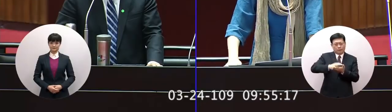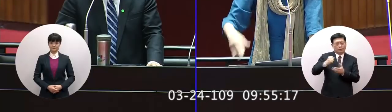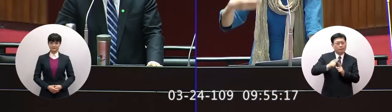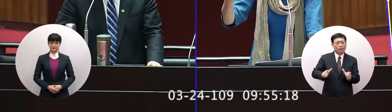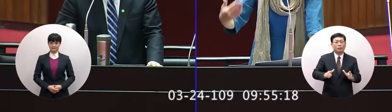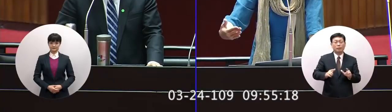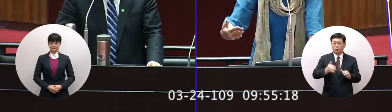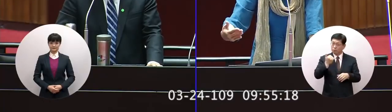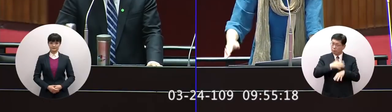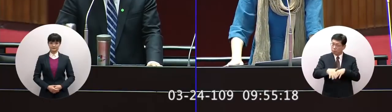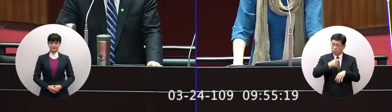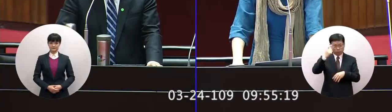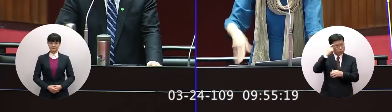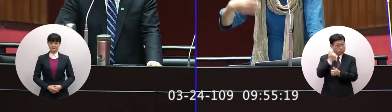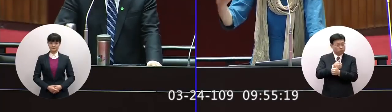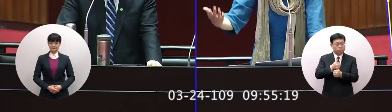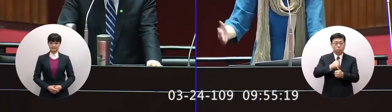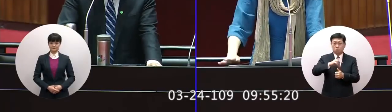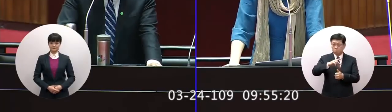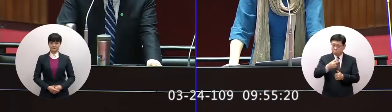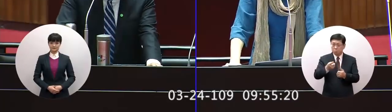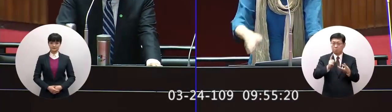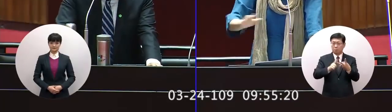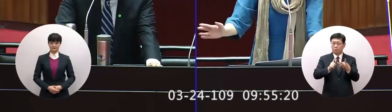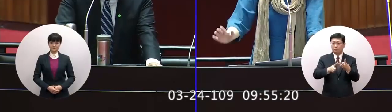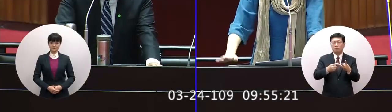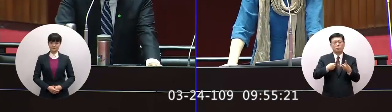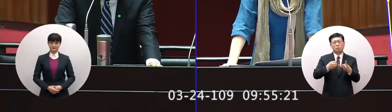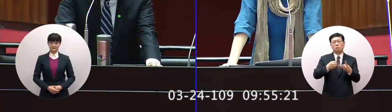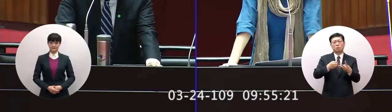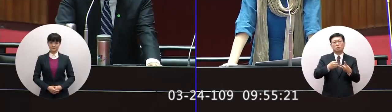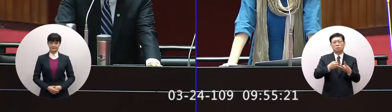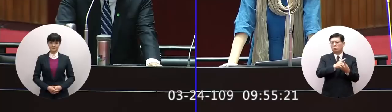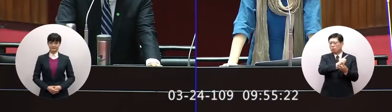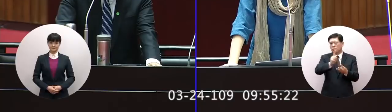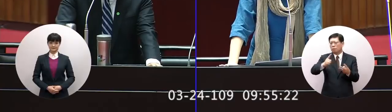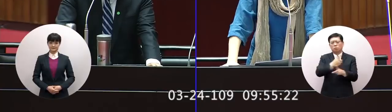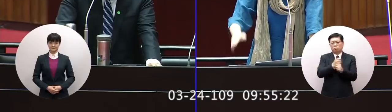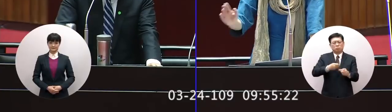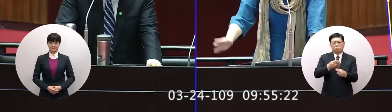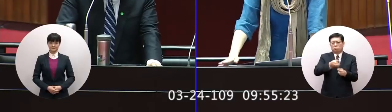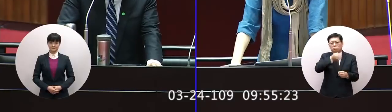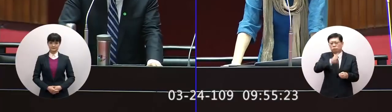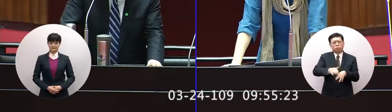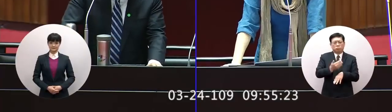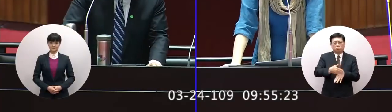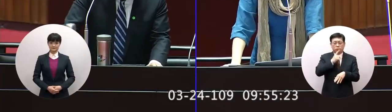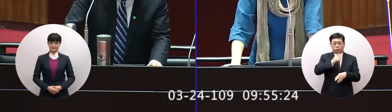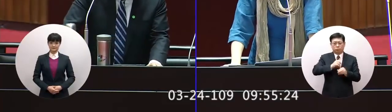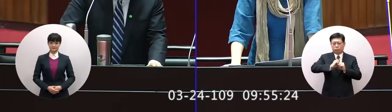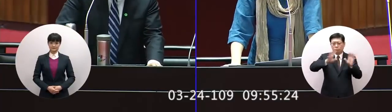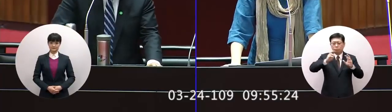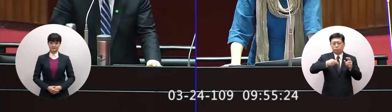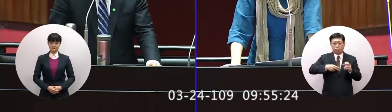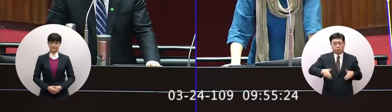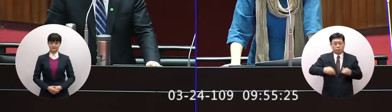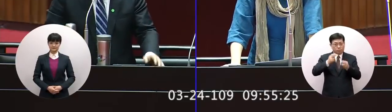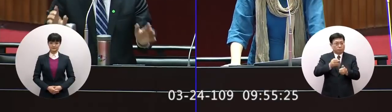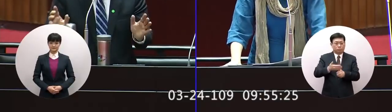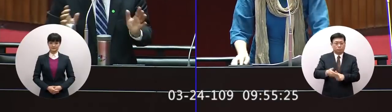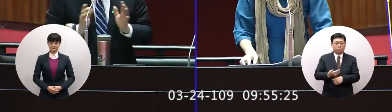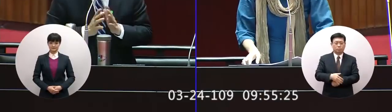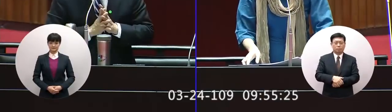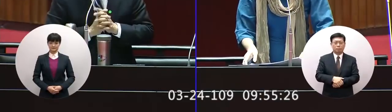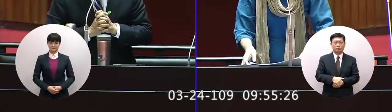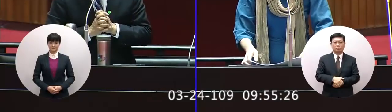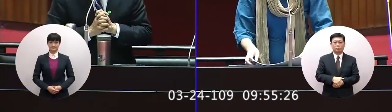时候。那有没有这样的考虑？还是第三个，就是不管什么样的情形，我们都很有信心，绝对不会发布紧急命令。